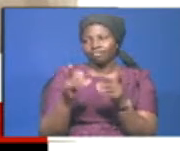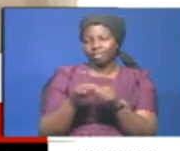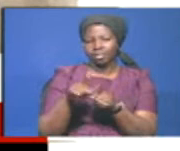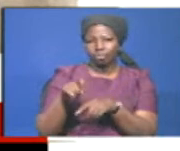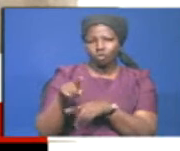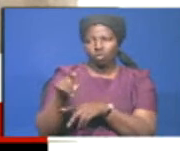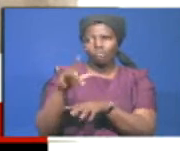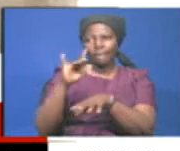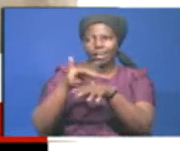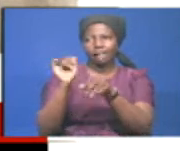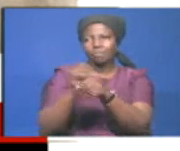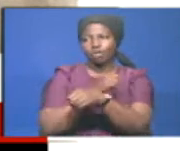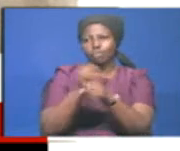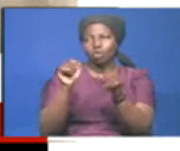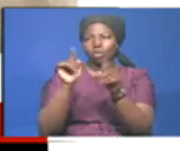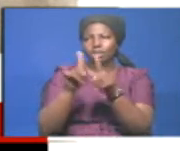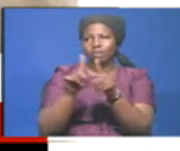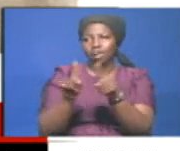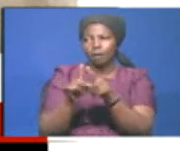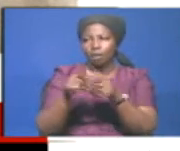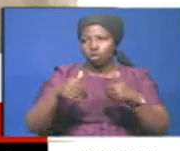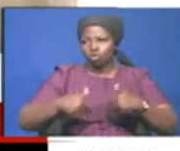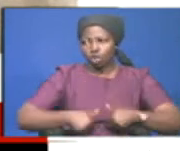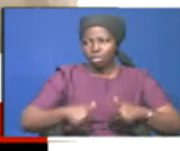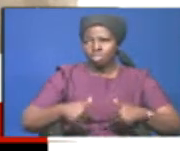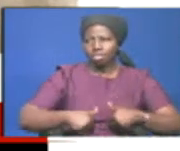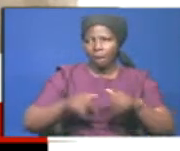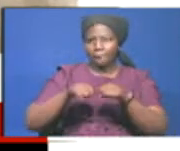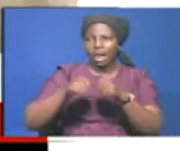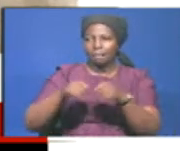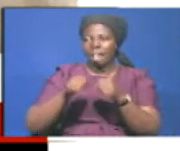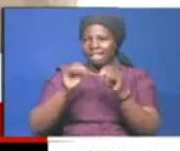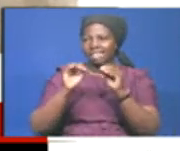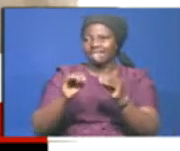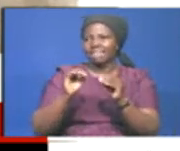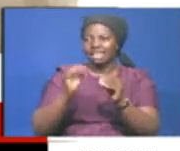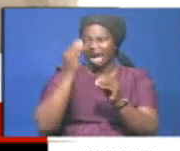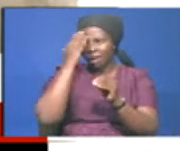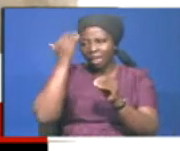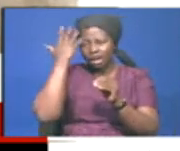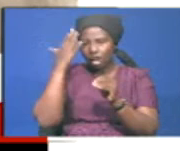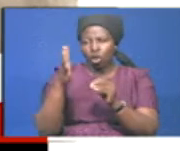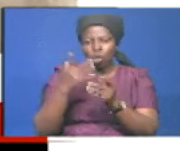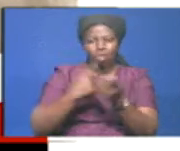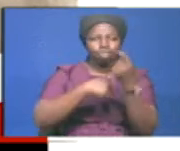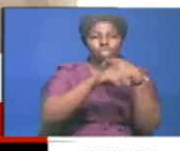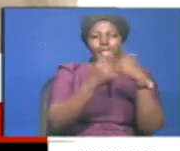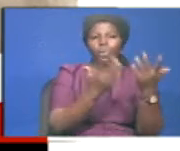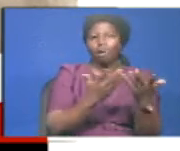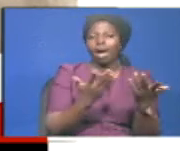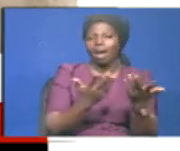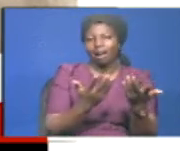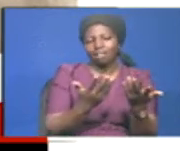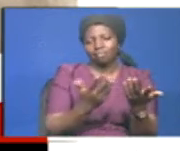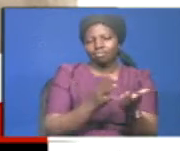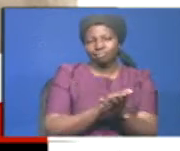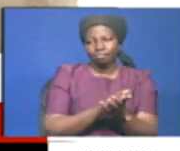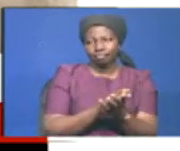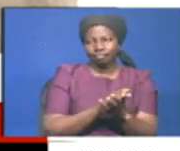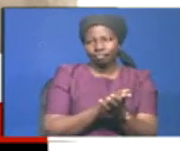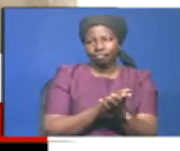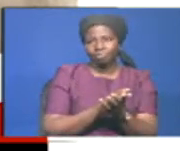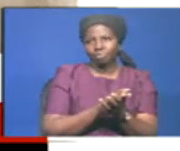mtaani mara mingi hawazivunji kwa sababu hawajui watazipeleka wapi baada ya kuzingoa. Aya.